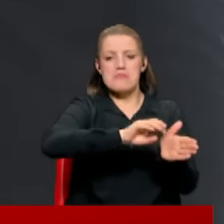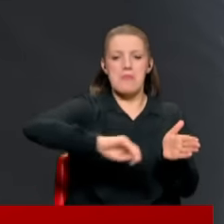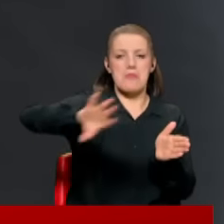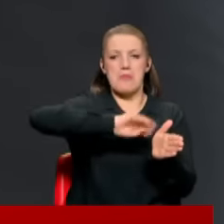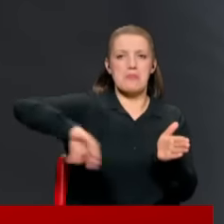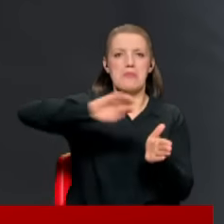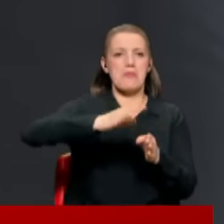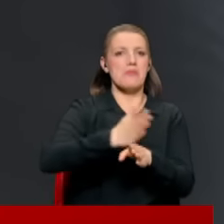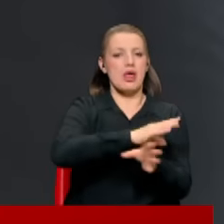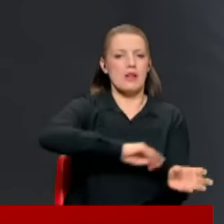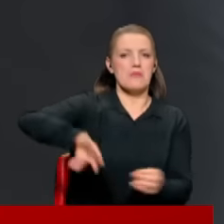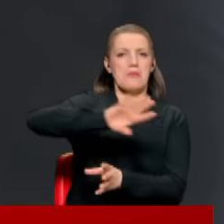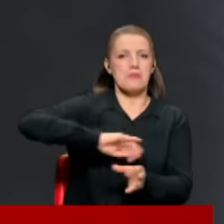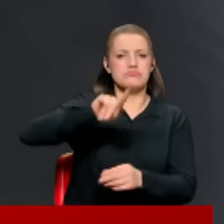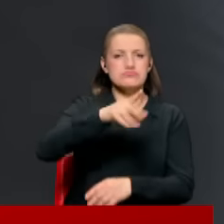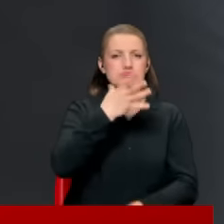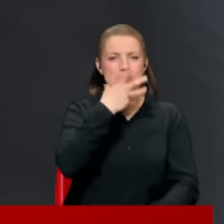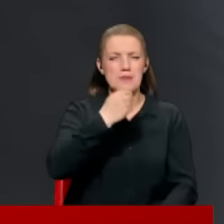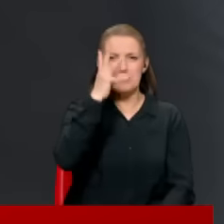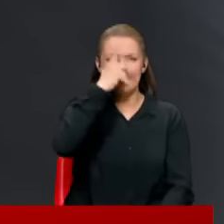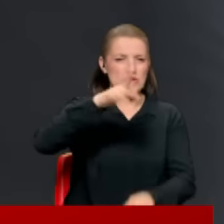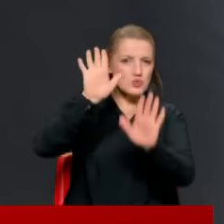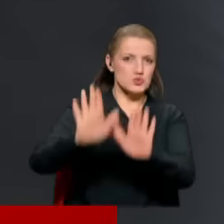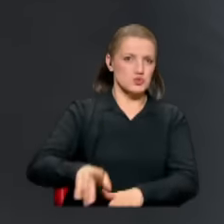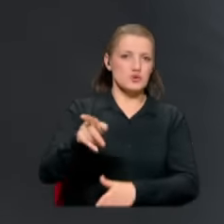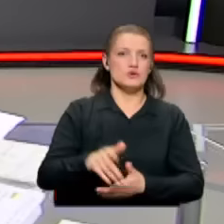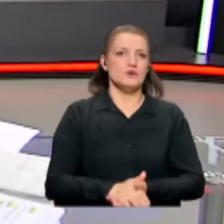mal taşıyor. Bu utancı, bu ayıbı bir an önce durdurun.